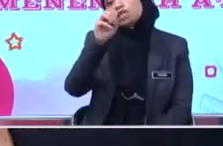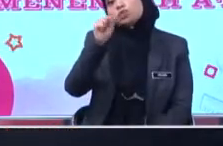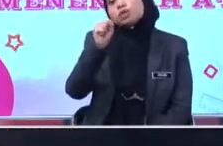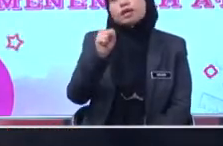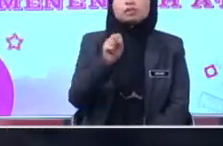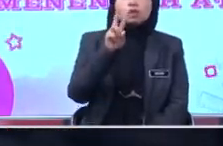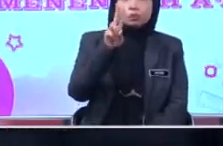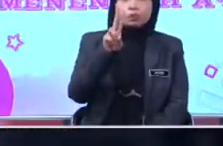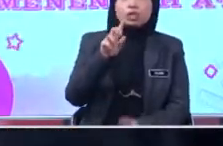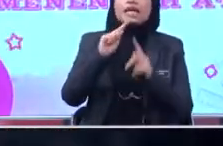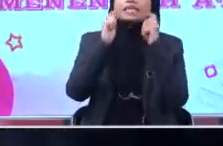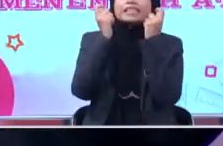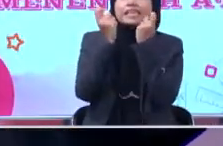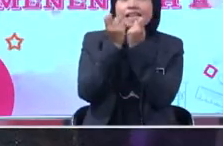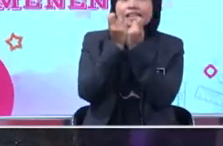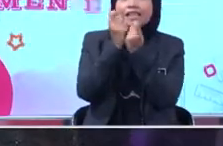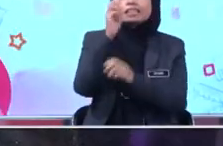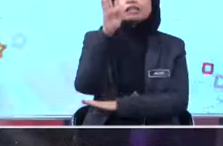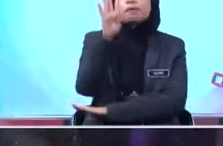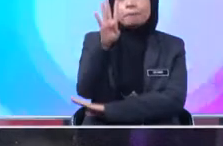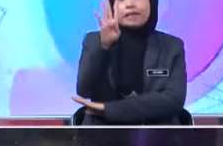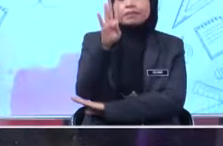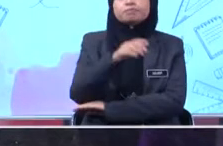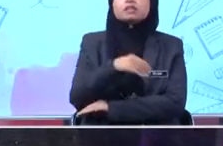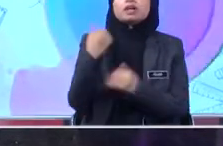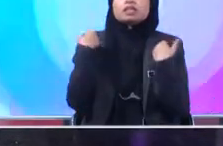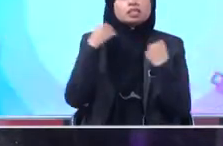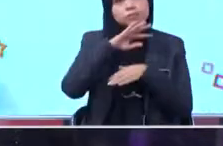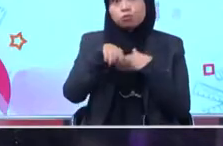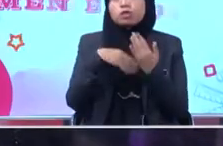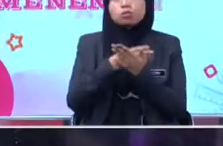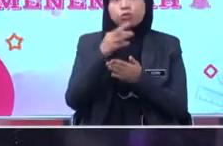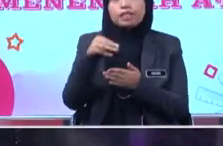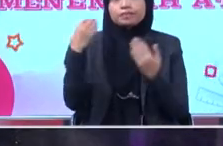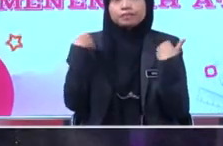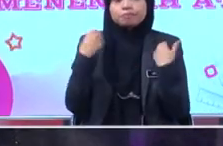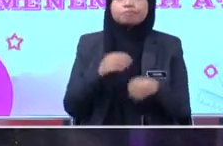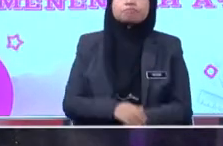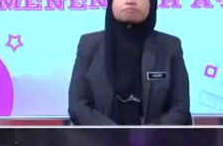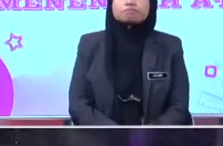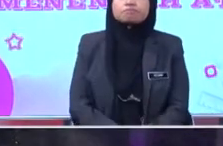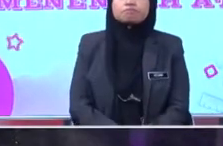4 eh ke tempat ke pasti ada di doa Di rumahe buku teks